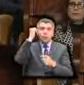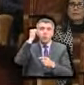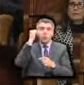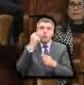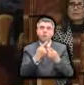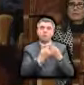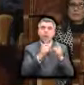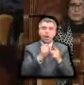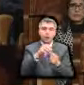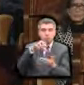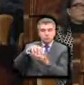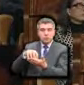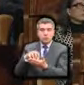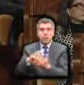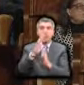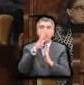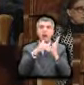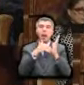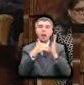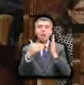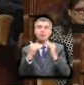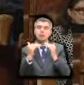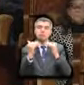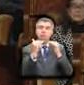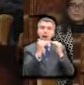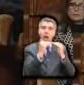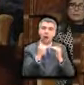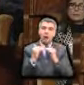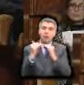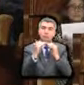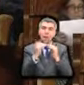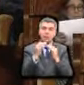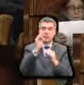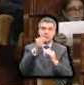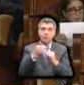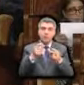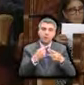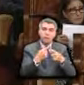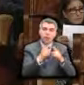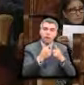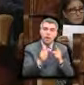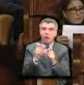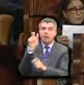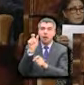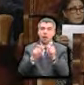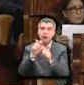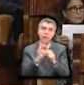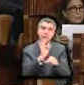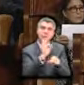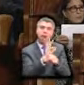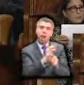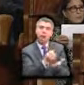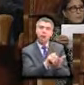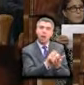تنبني على خلق برامج مندمجة ترتكز على تعزيز القدرات الذاتية للساكنة المستهدفة